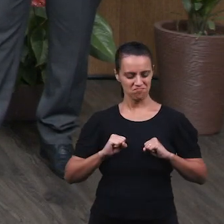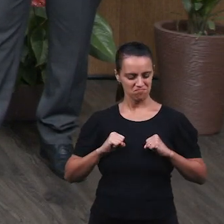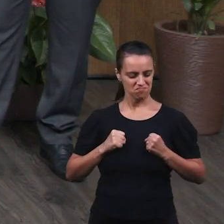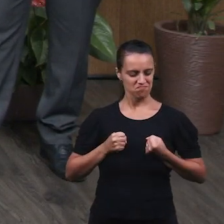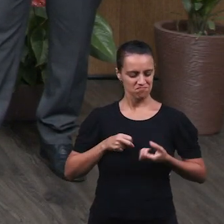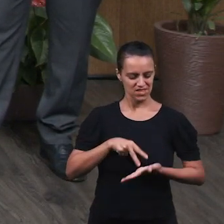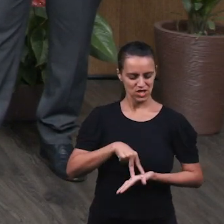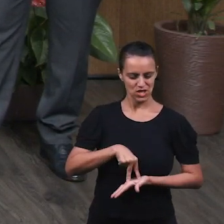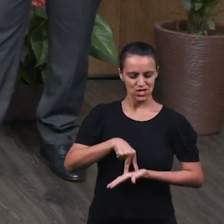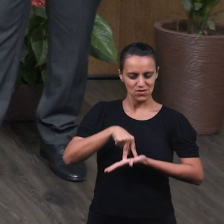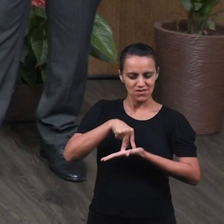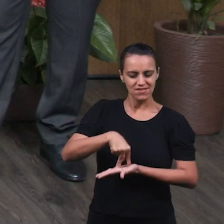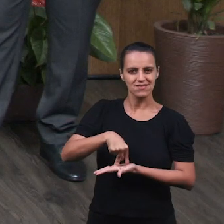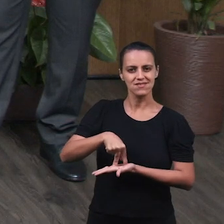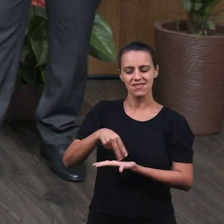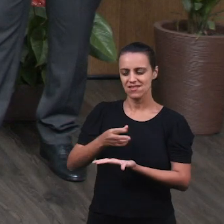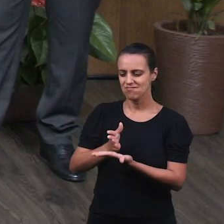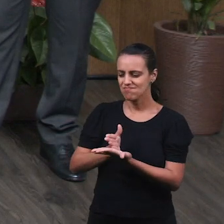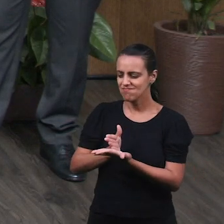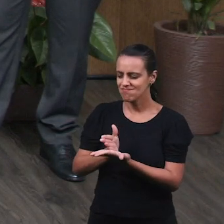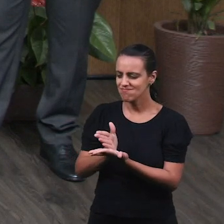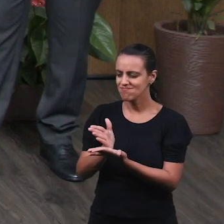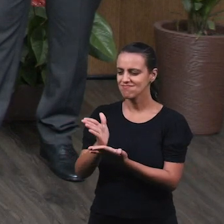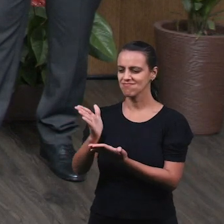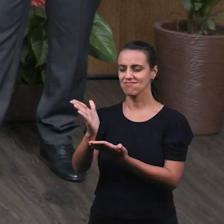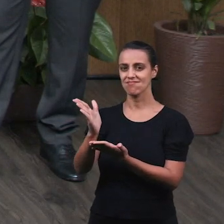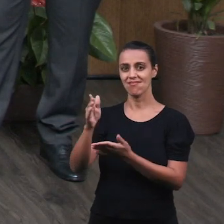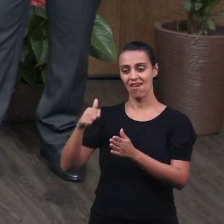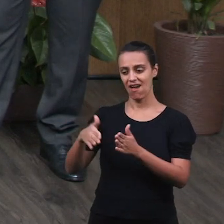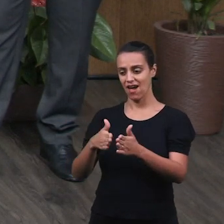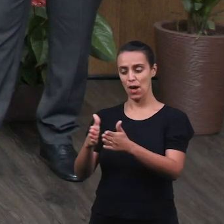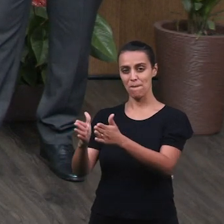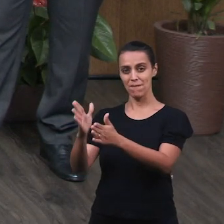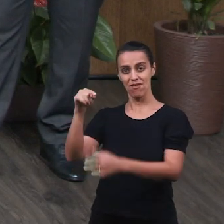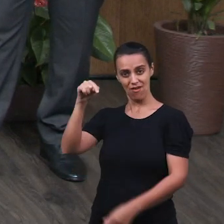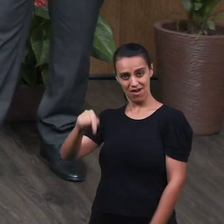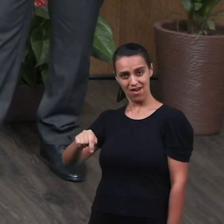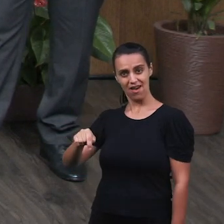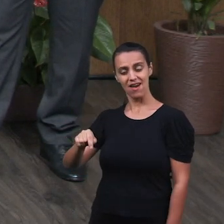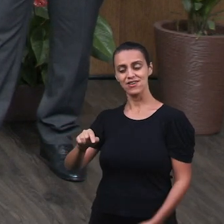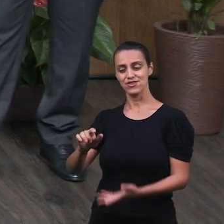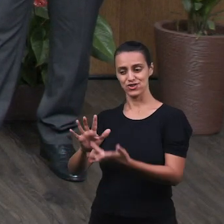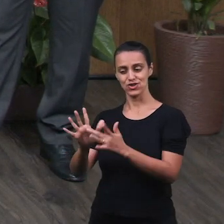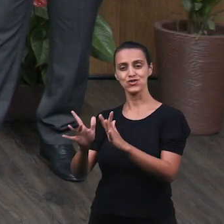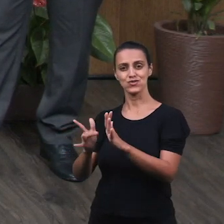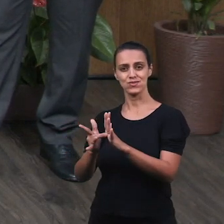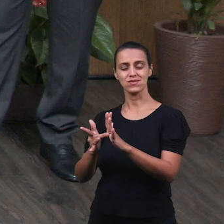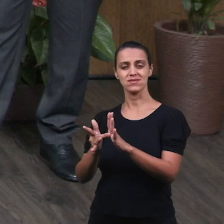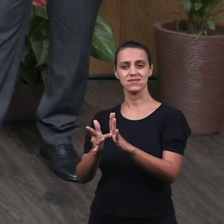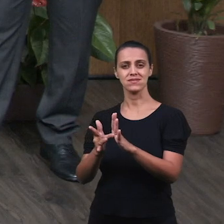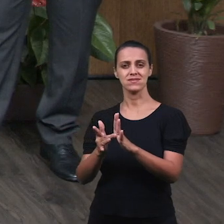et soutient le chrétien dans le chemin qui est Jésus. Pour cela,